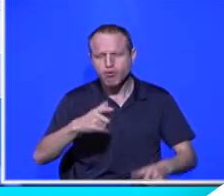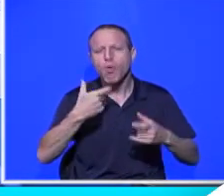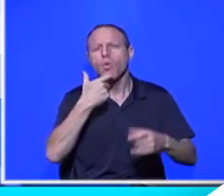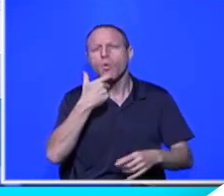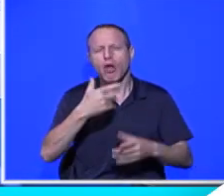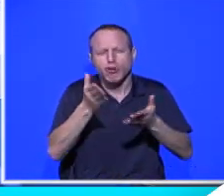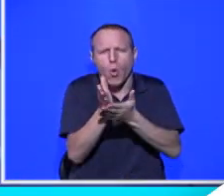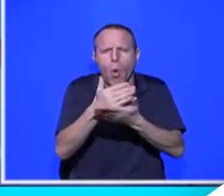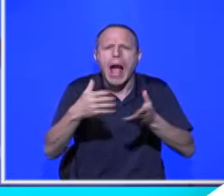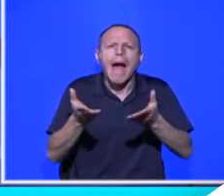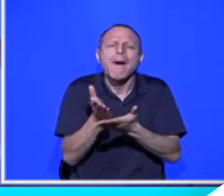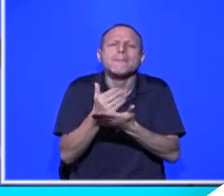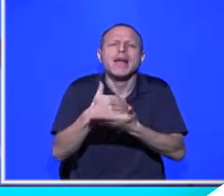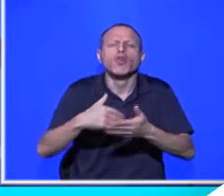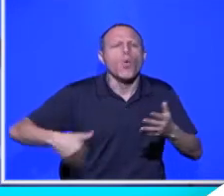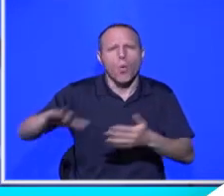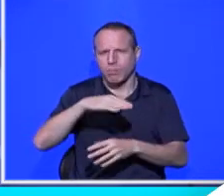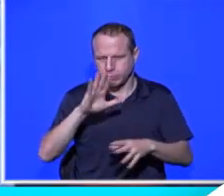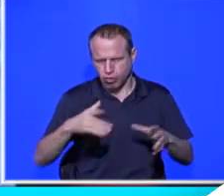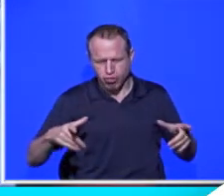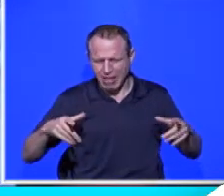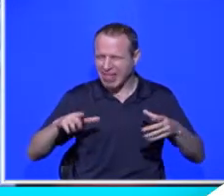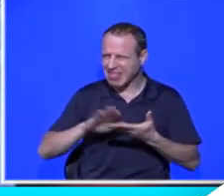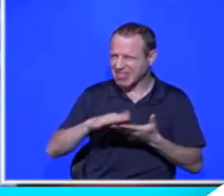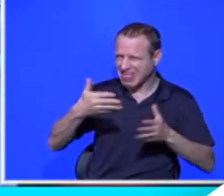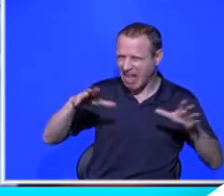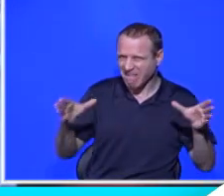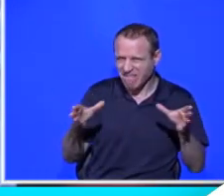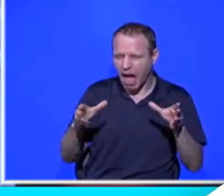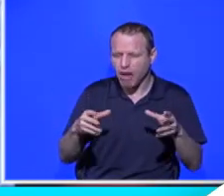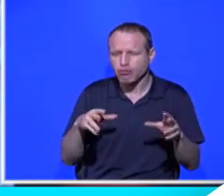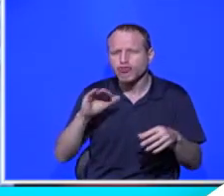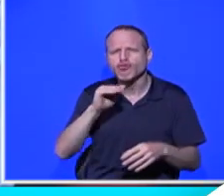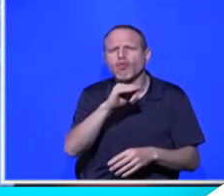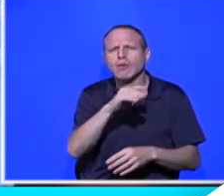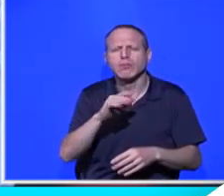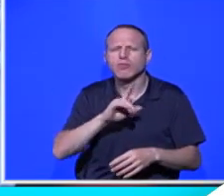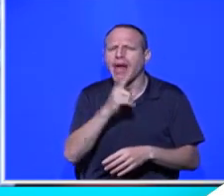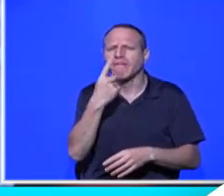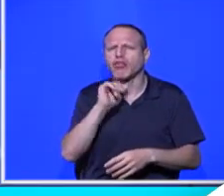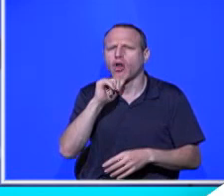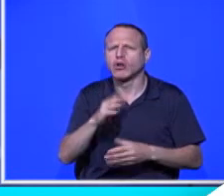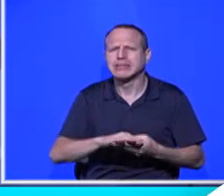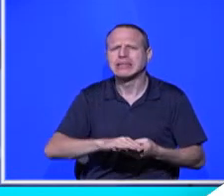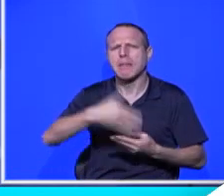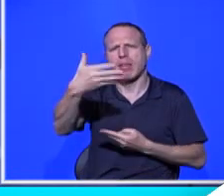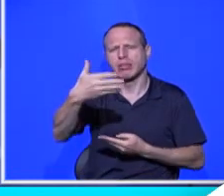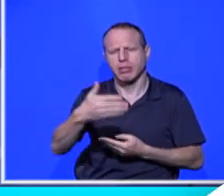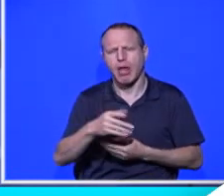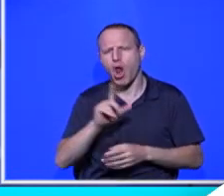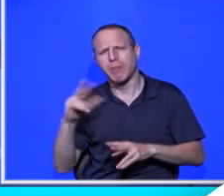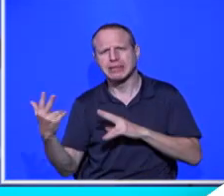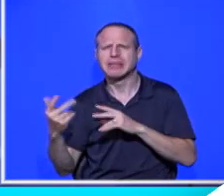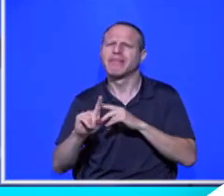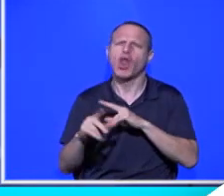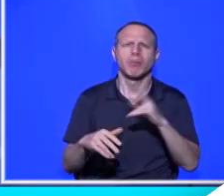שחולקה בין כולם. אנשים, דרך אגב... מה זה, יש פה תיבת שרצים שאף אחד לא רוצה שתיפתח, לא מהצד הזה ולא מהצד הזה. נכון, כי סותמים אחד לשני את הפה